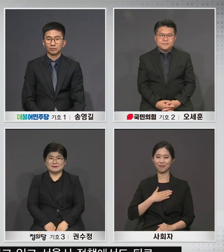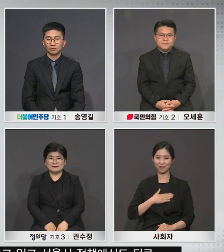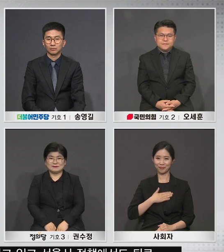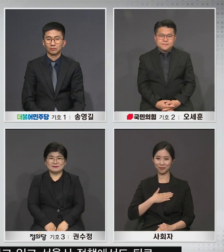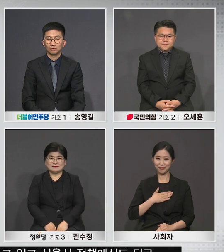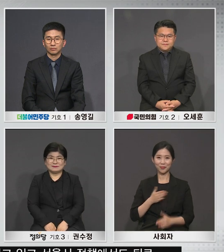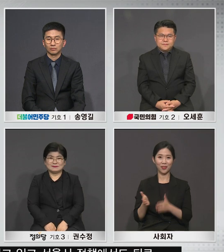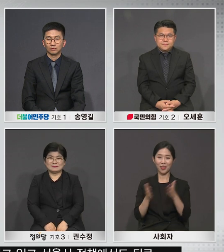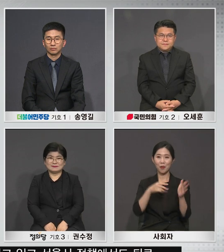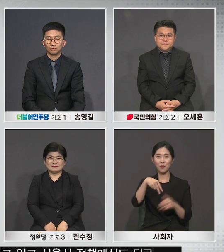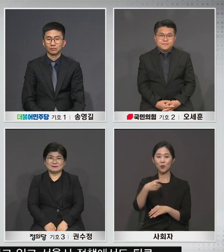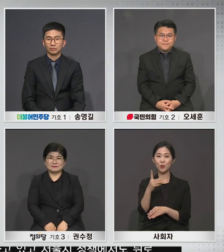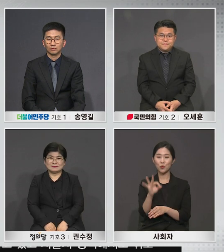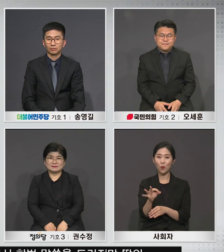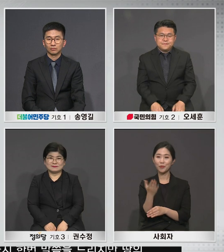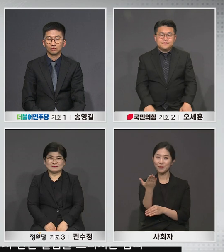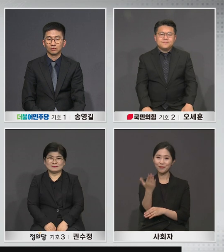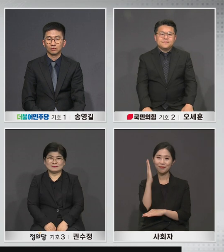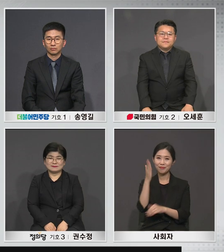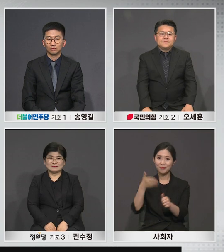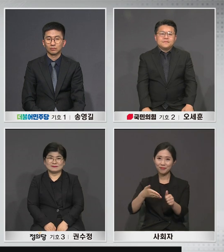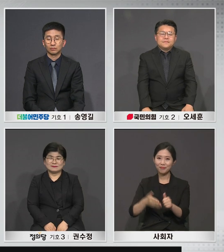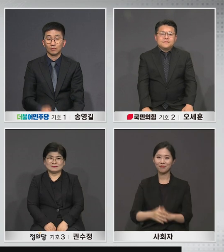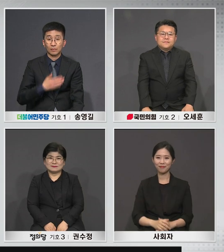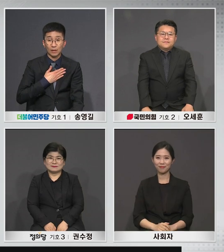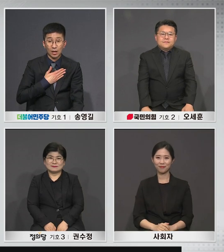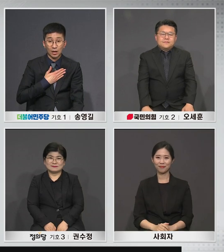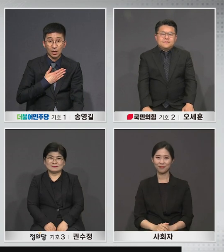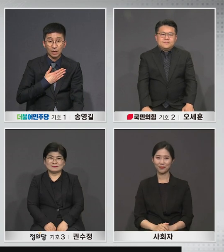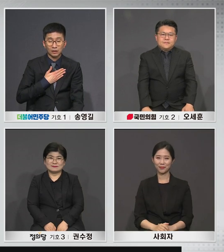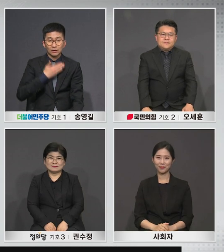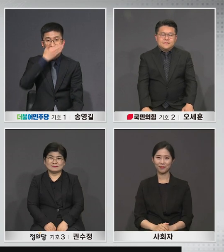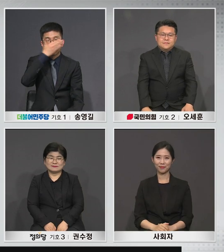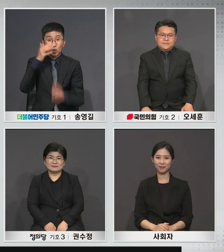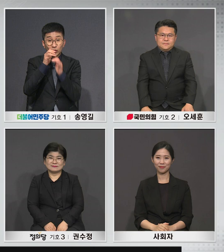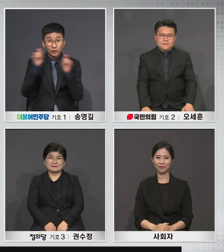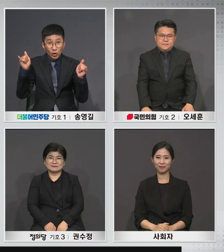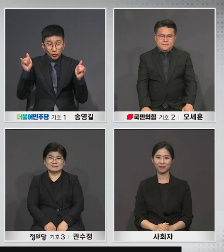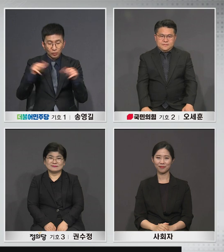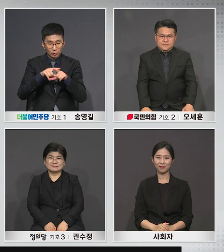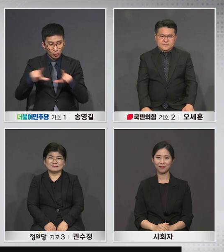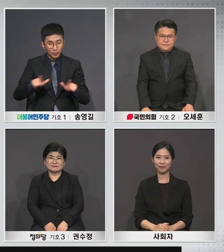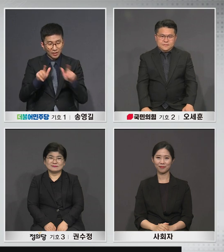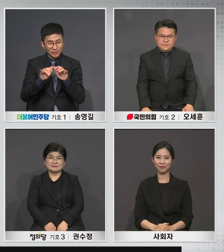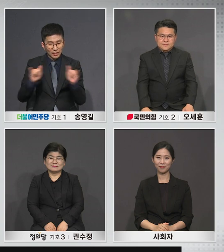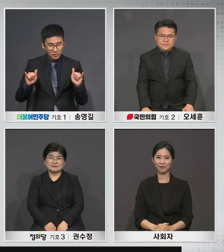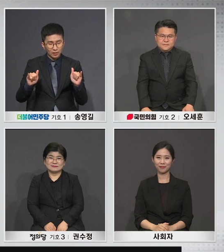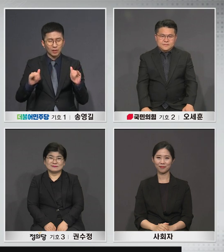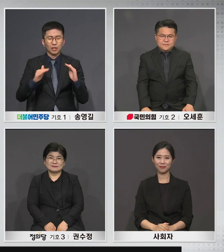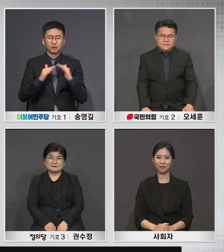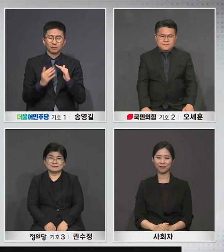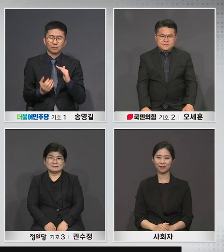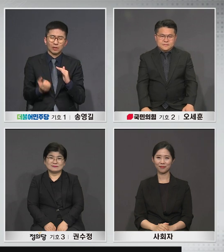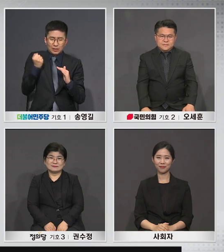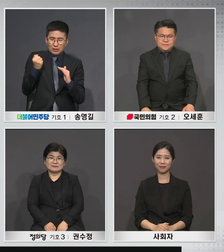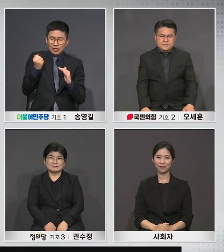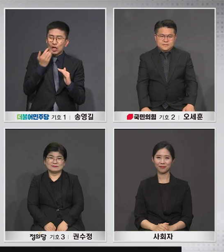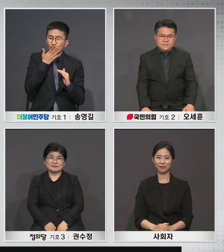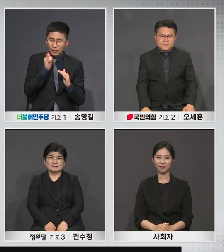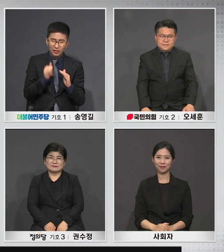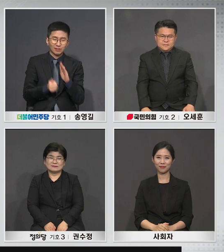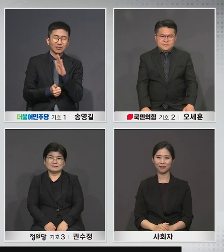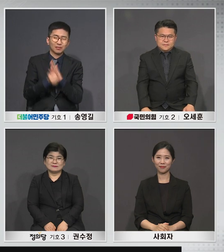성경일 후보님 말씀 주시죠. 저는 청년 서민들이 자기 집을 가질 수 있는 희망의 도시 서울을 만들겠습니다.